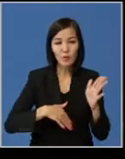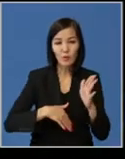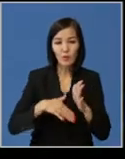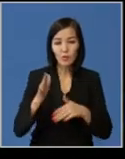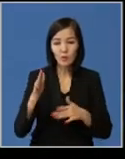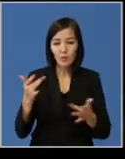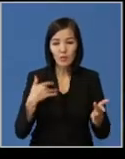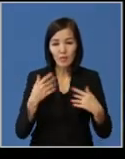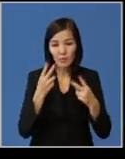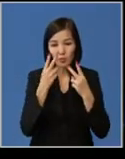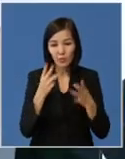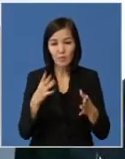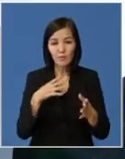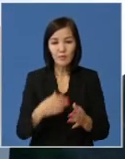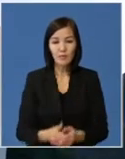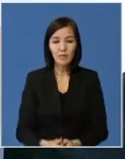тамашалады.